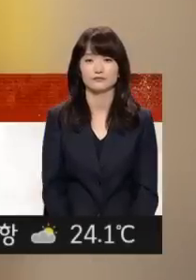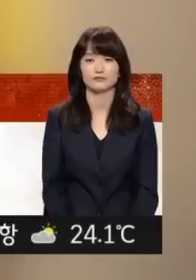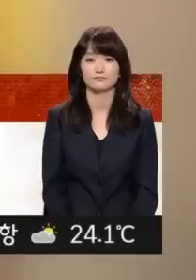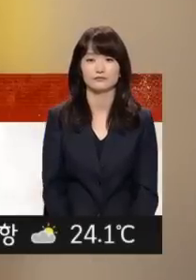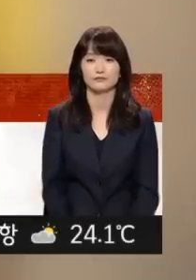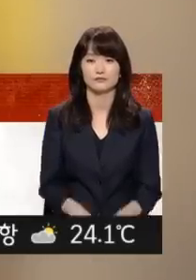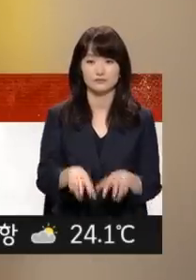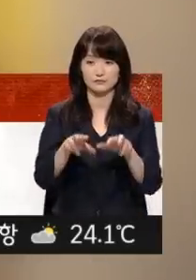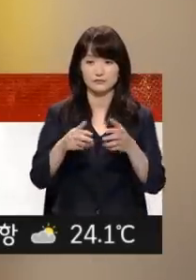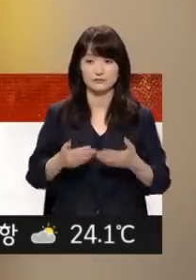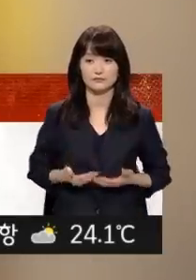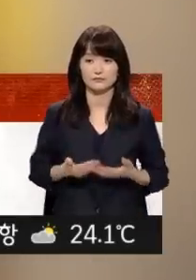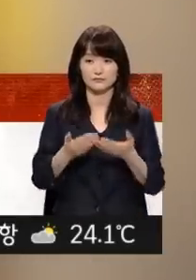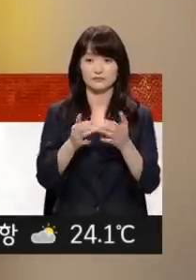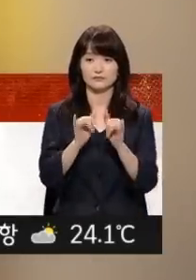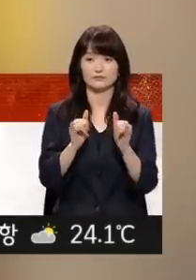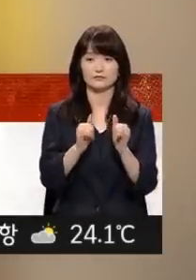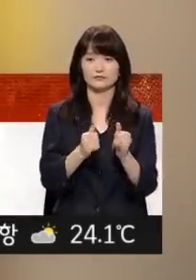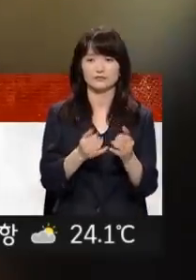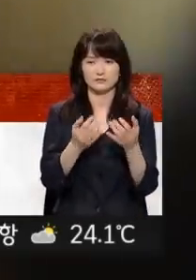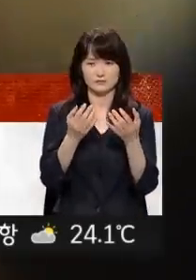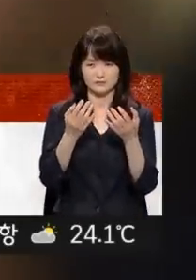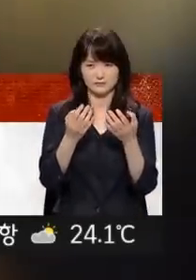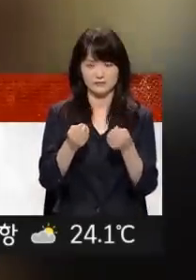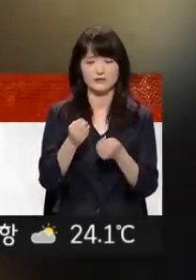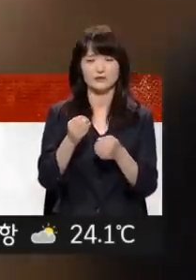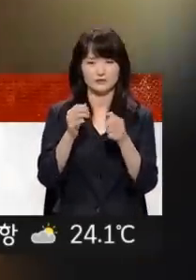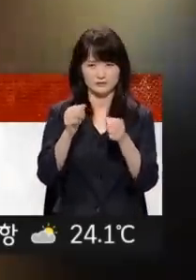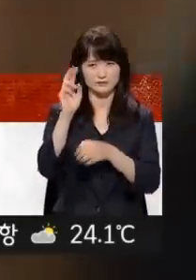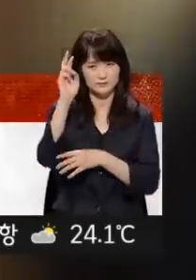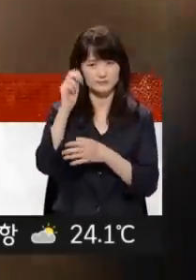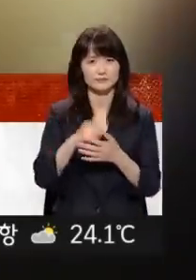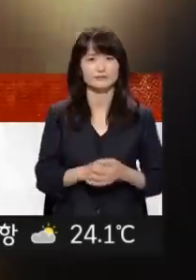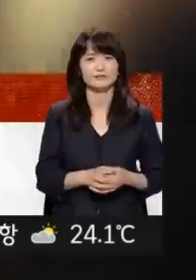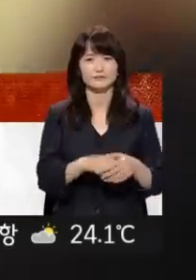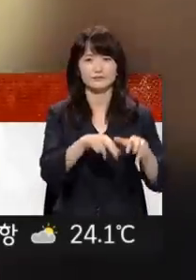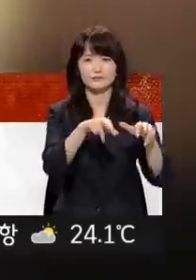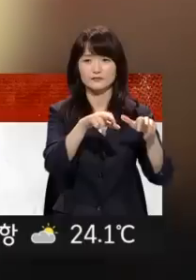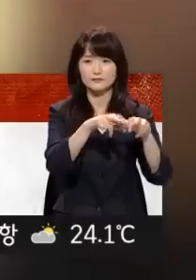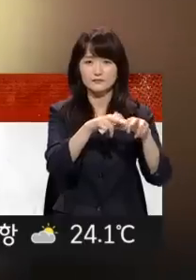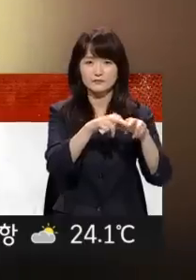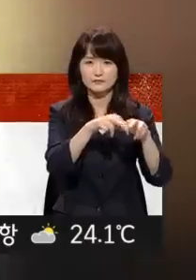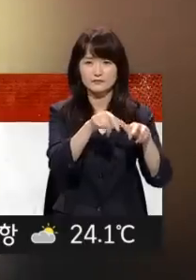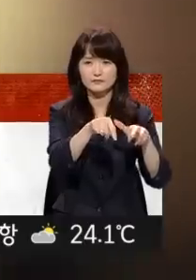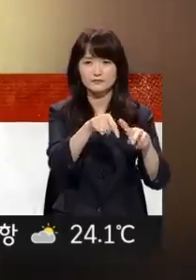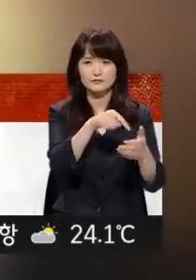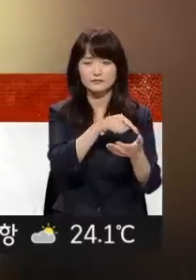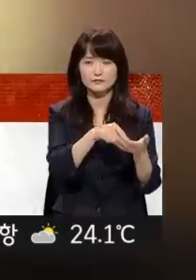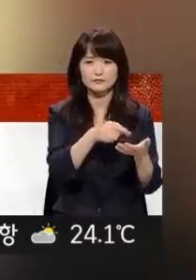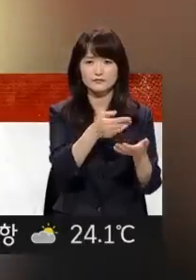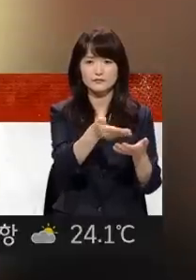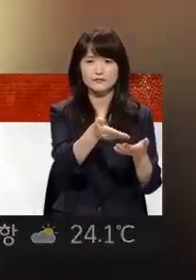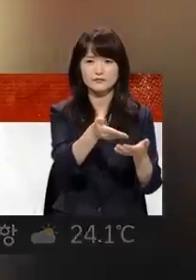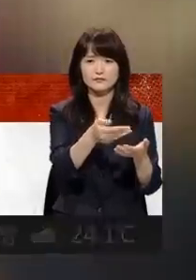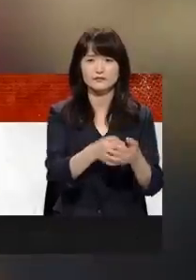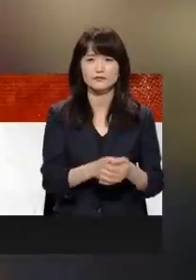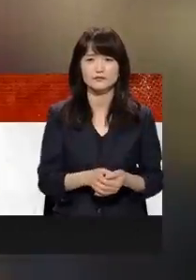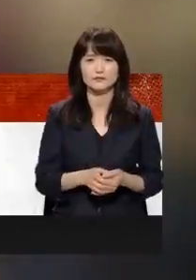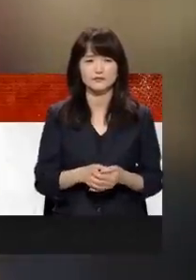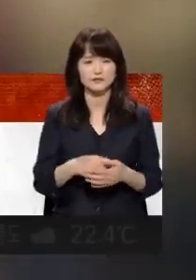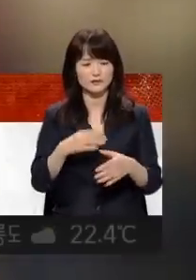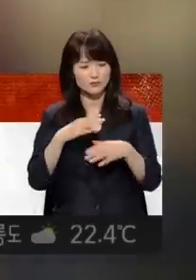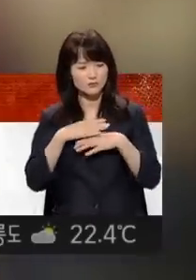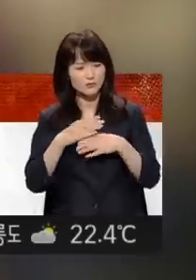지금도 공사하시는 분들이랑 많이 계실 거예요 근데 장애인에 관한 폐를 이렇게 줘버리면 거의 지금